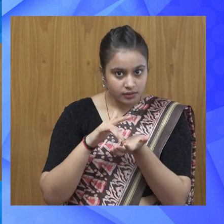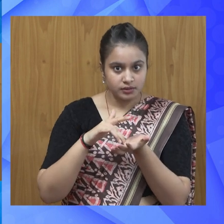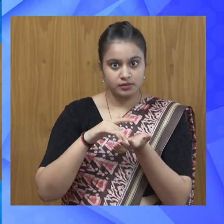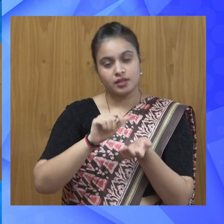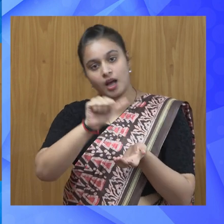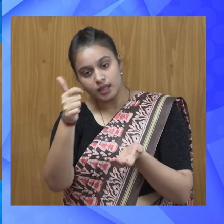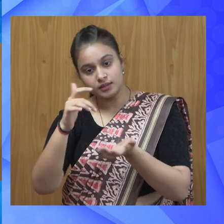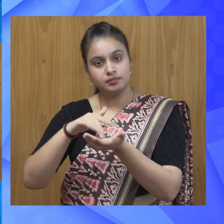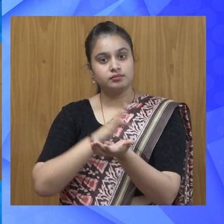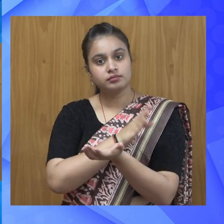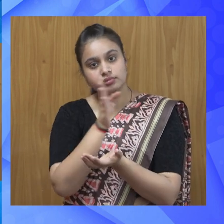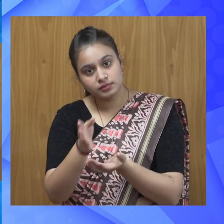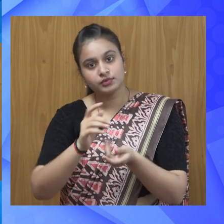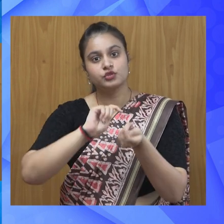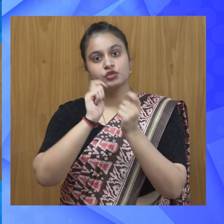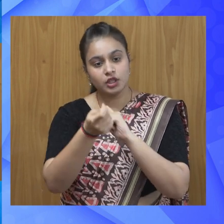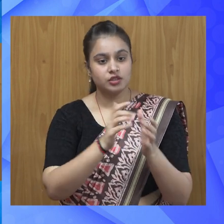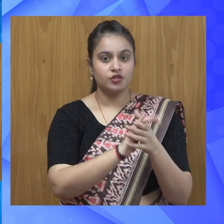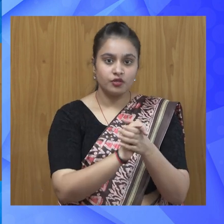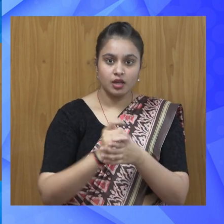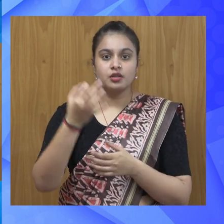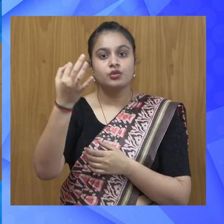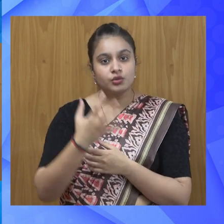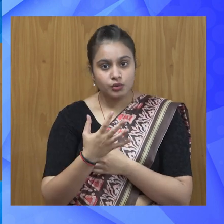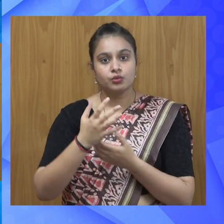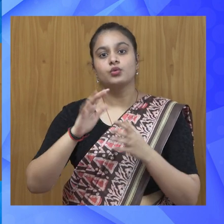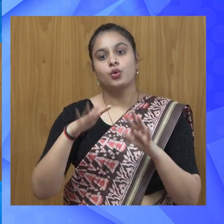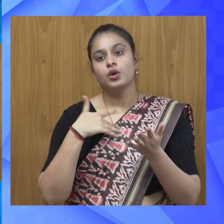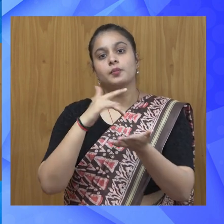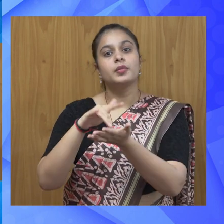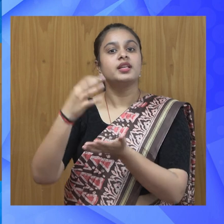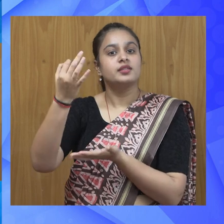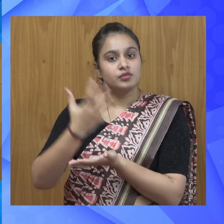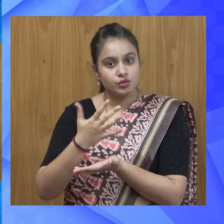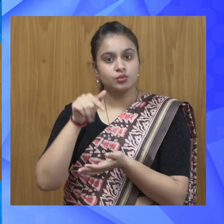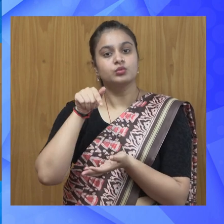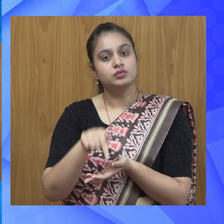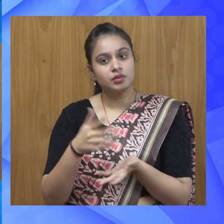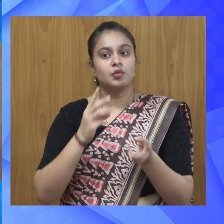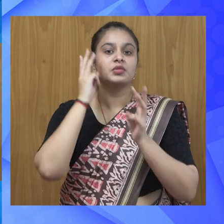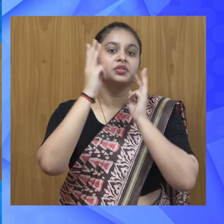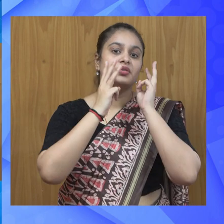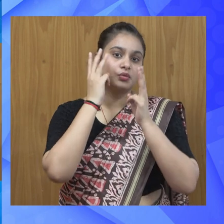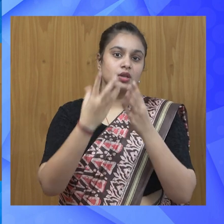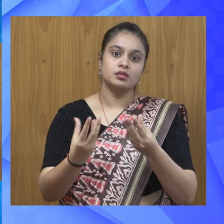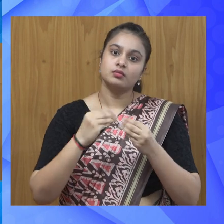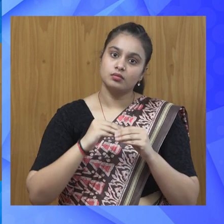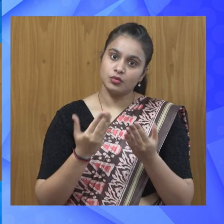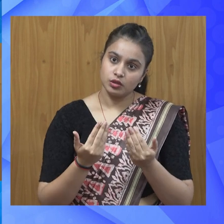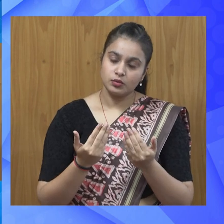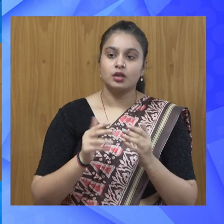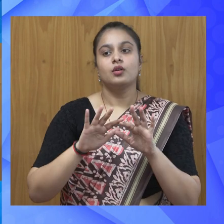जगह से दूसरी जगह गए हैं, जहां आपके दोस्त नए हैं, एक अलग जगह है, तो ये भी एक प्रकार का स्ट्रेस देता है।